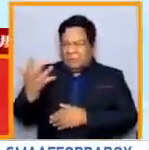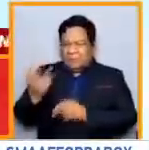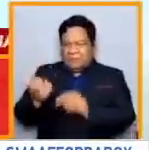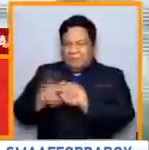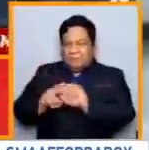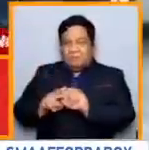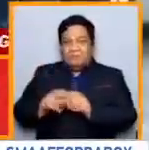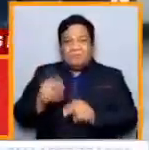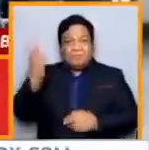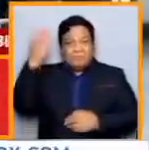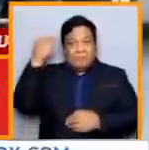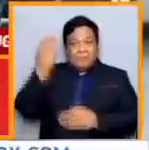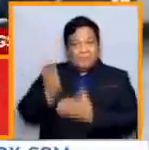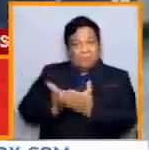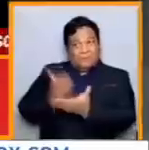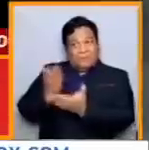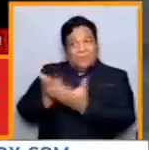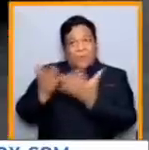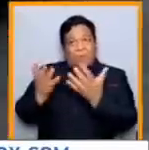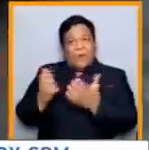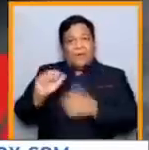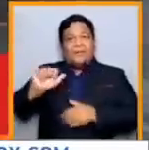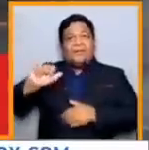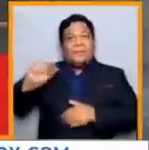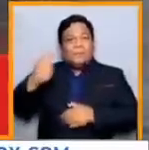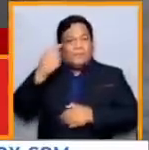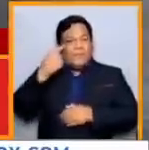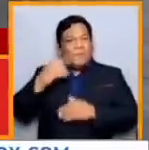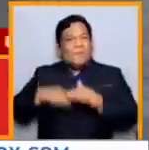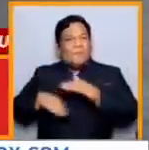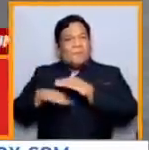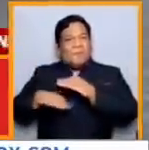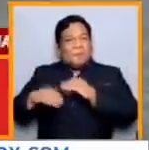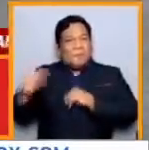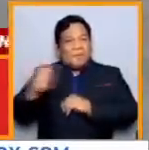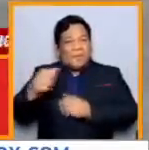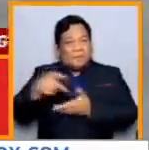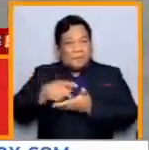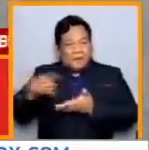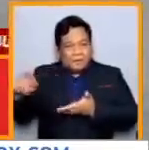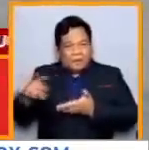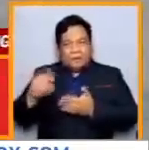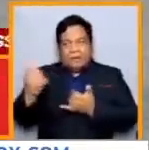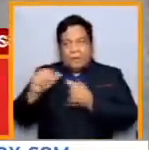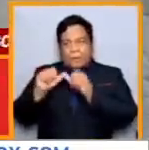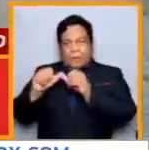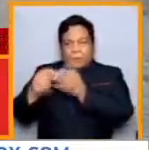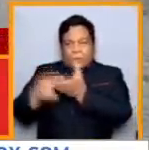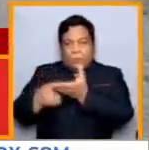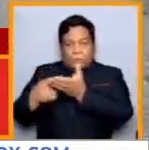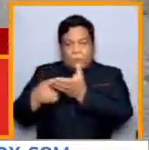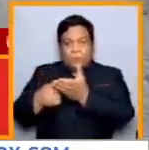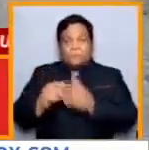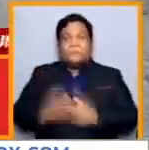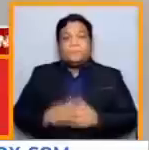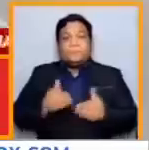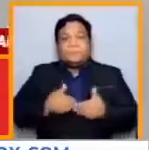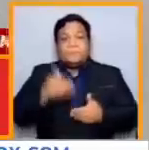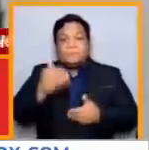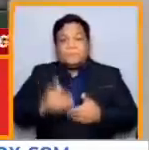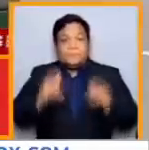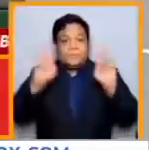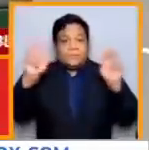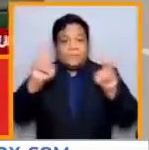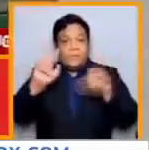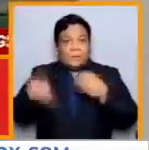gawing 10 piso ang minimum fare. Matapos namang ibasura ng NCR Wage Board, muli naghain ang petisyon para sa aumento ang Trade Union Congress